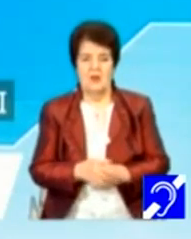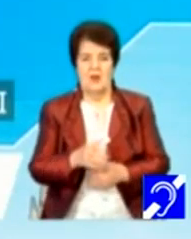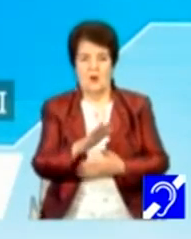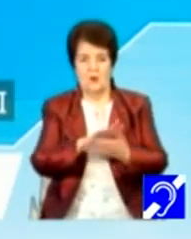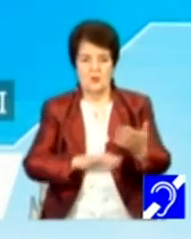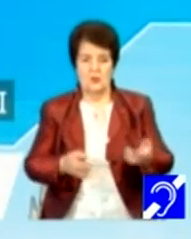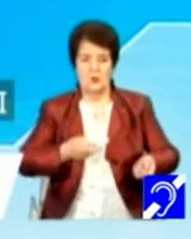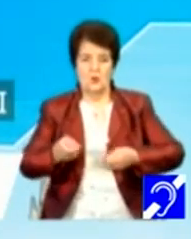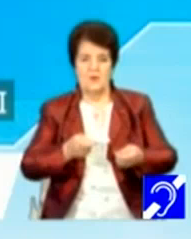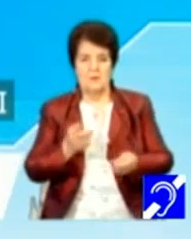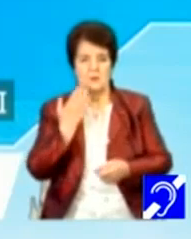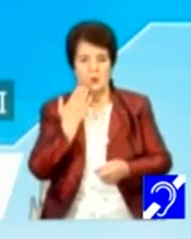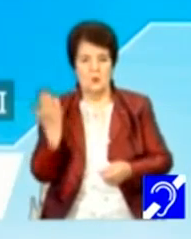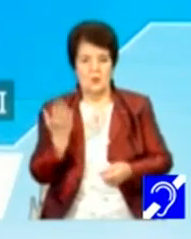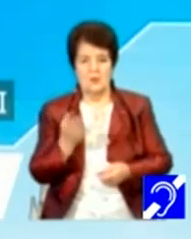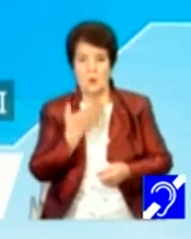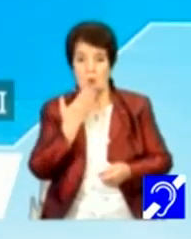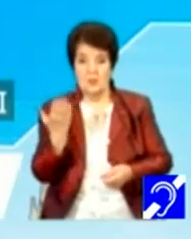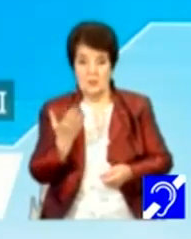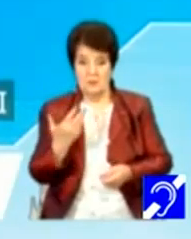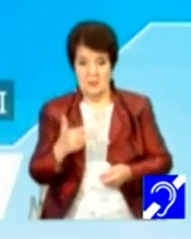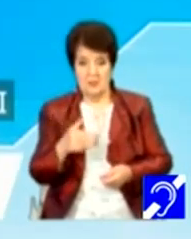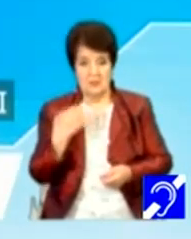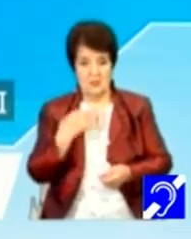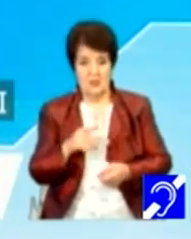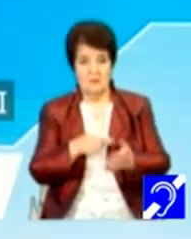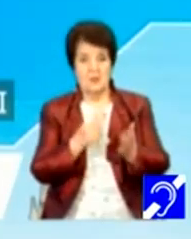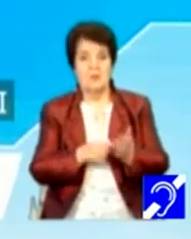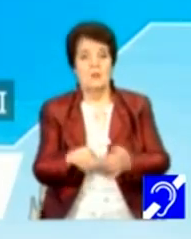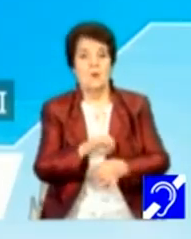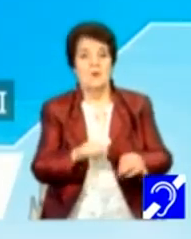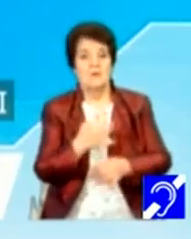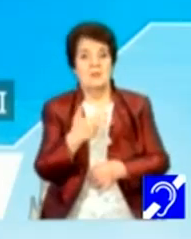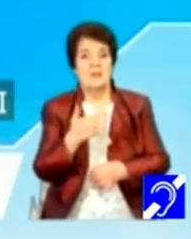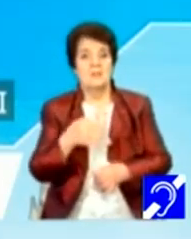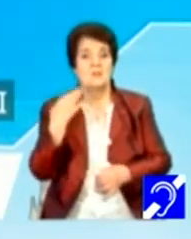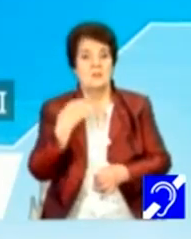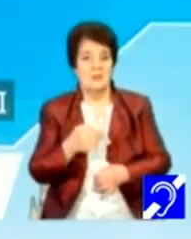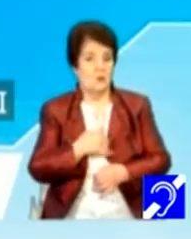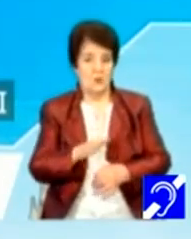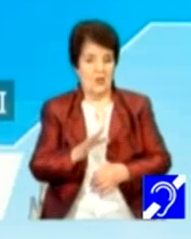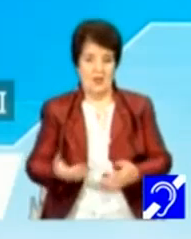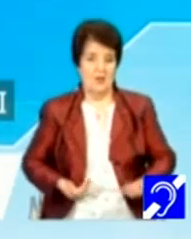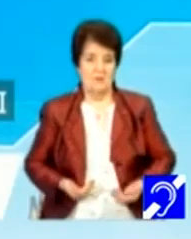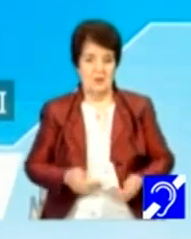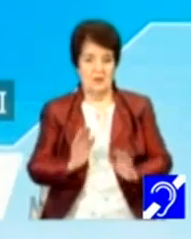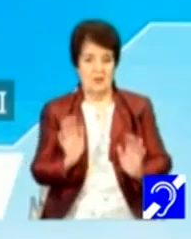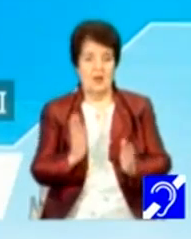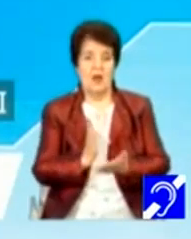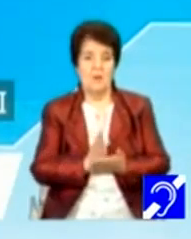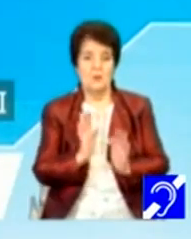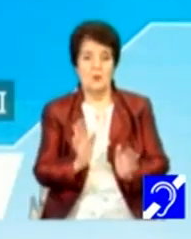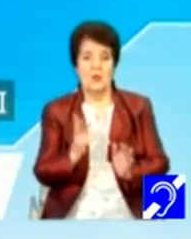consecința guvernărilor din ultimii 30 de ani. M-a întrebat cineva într-un sat, dar unde ai fost 30 de ani în urmă? Nu eram pe fața pământului, am doar